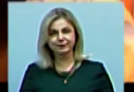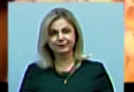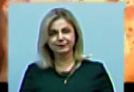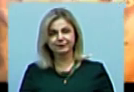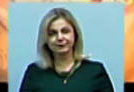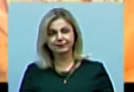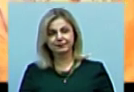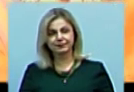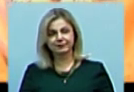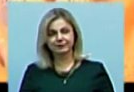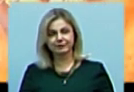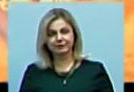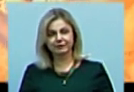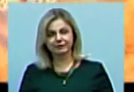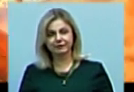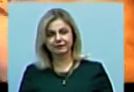Спасибо.